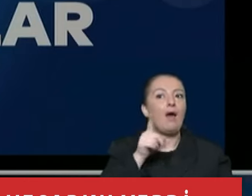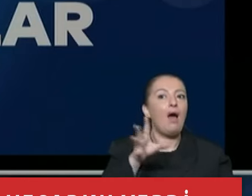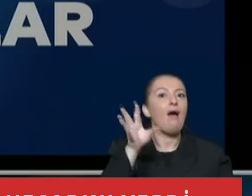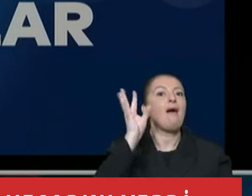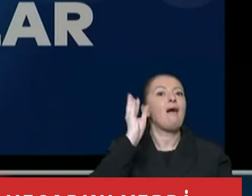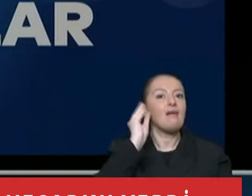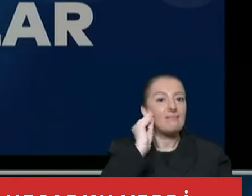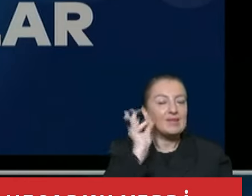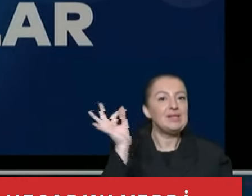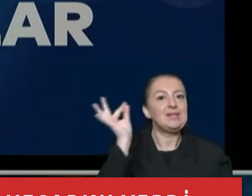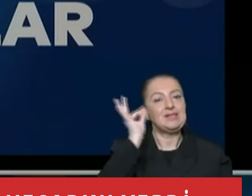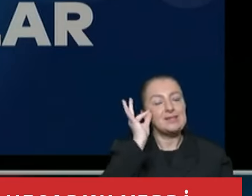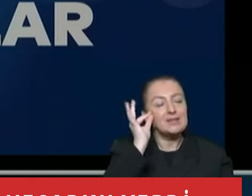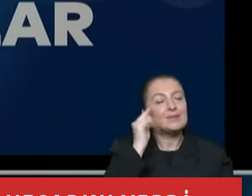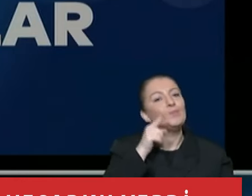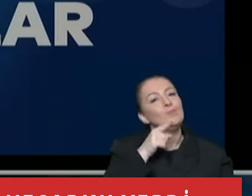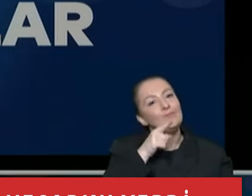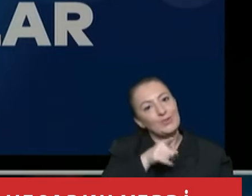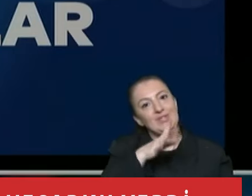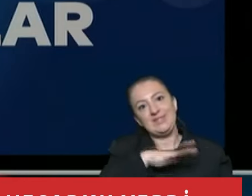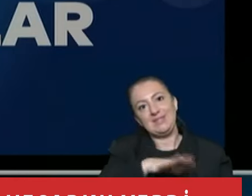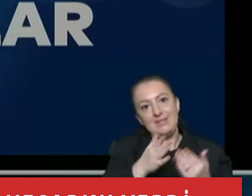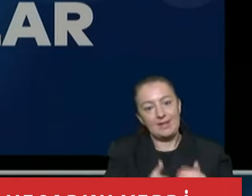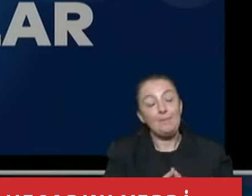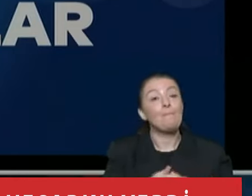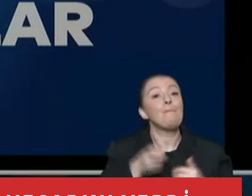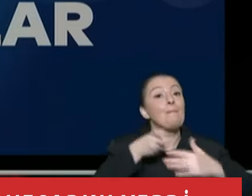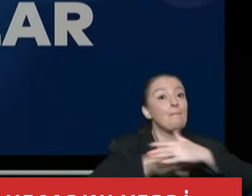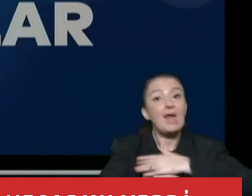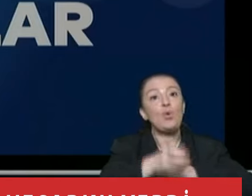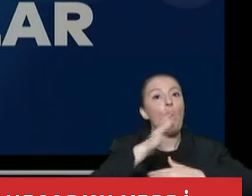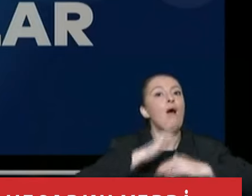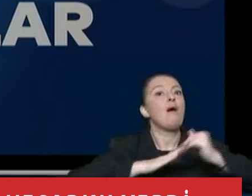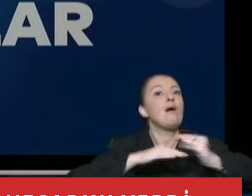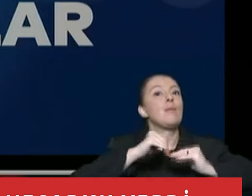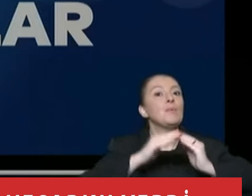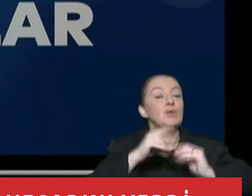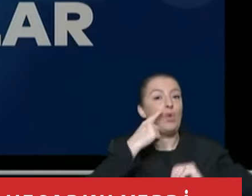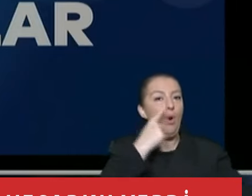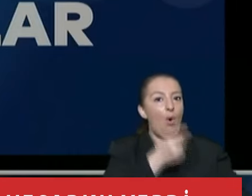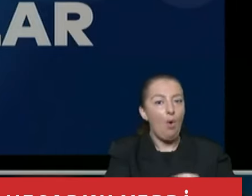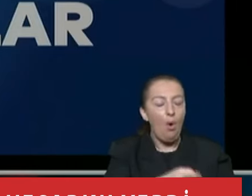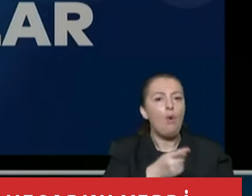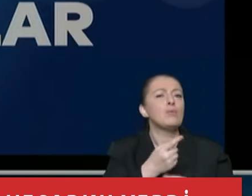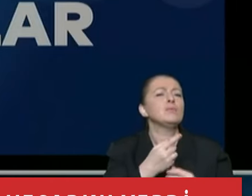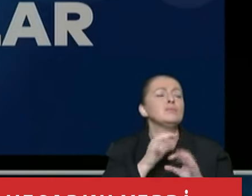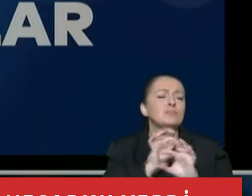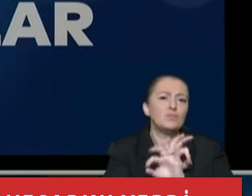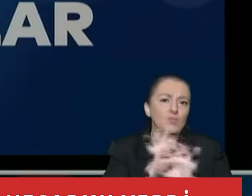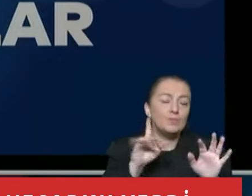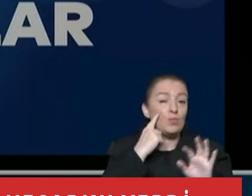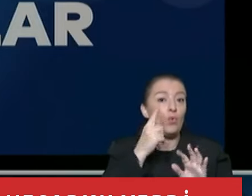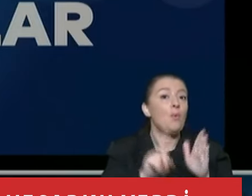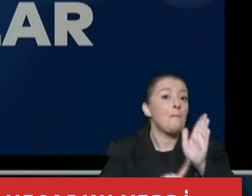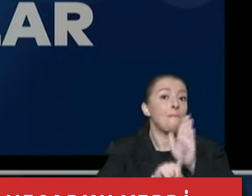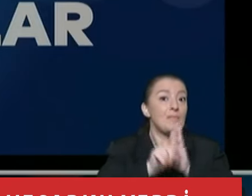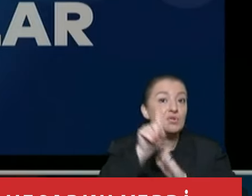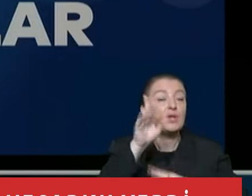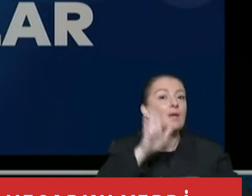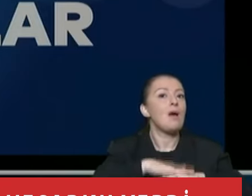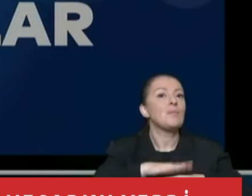bu kapsamda da diliyorum Metro yapımında ulaştığımız olağanüstü başarılara gerçekleştirdiğimiz